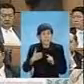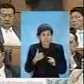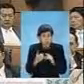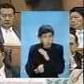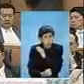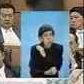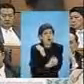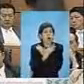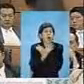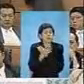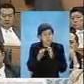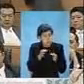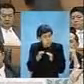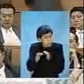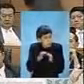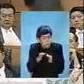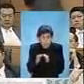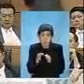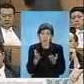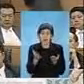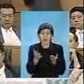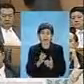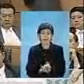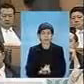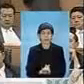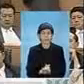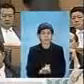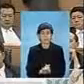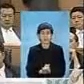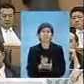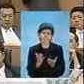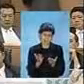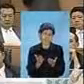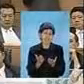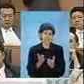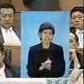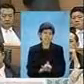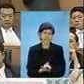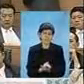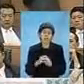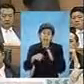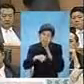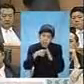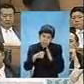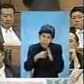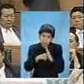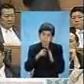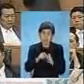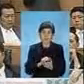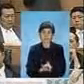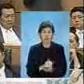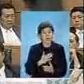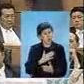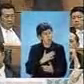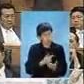มีโอกาสแม้แต่จะชี้แจงปัดป้องต่อสู้นี่แหละครับเป็นเหตุให้เ